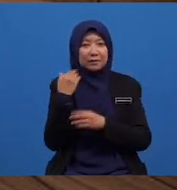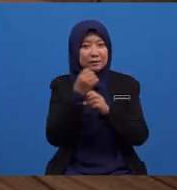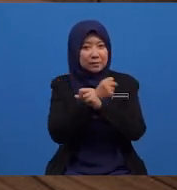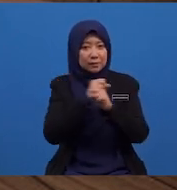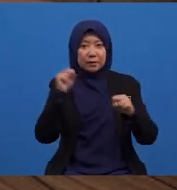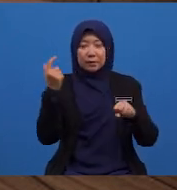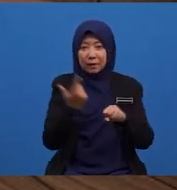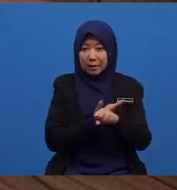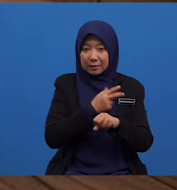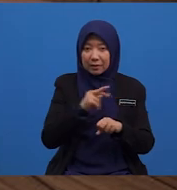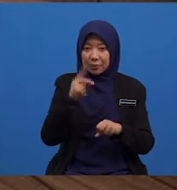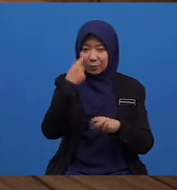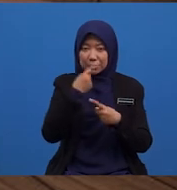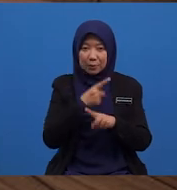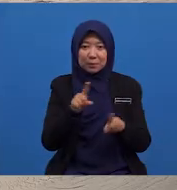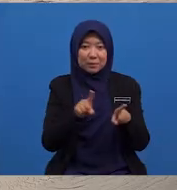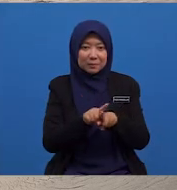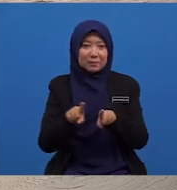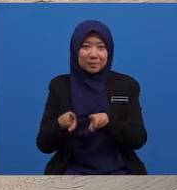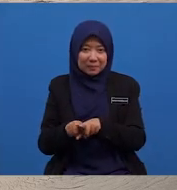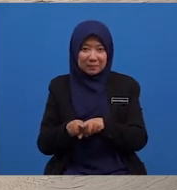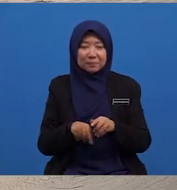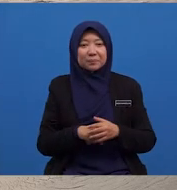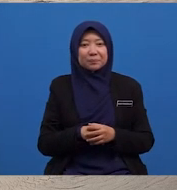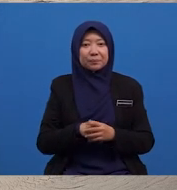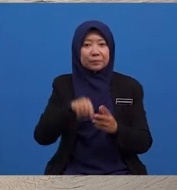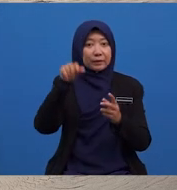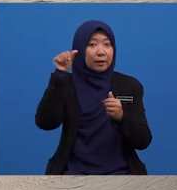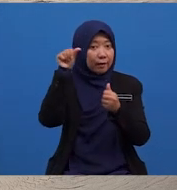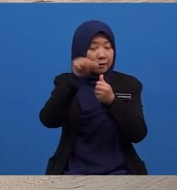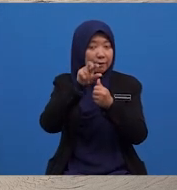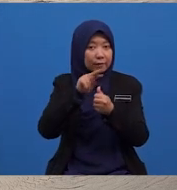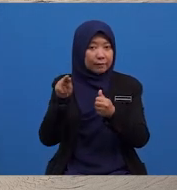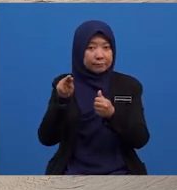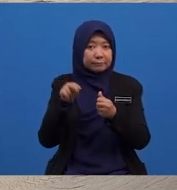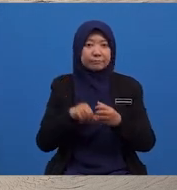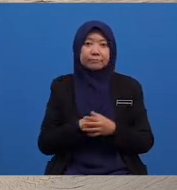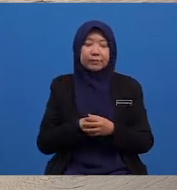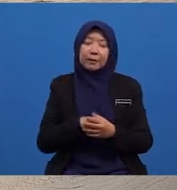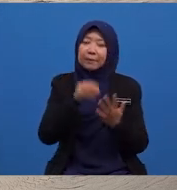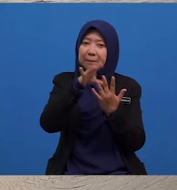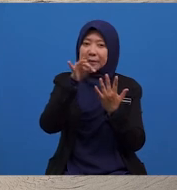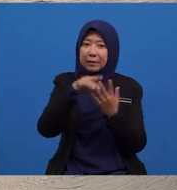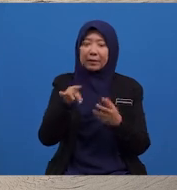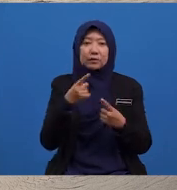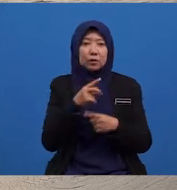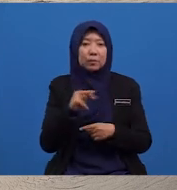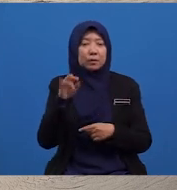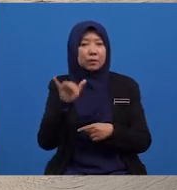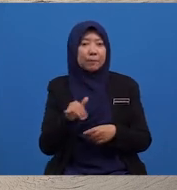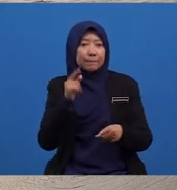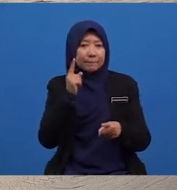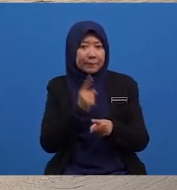untuk kita jawab bersama-sama. Arahan untuk latihan kali ini ialah pilih jawapan yang